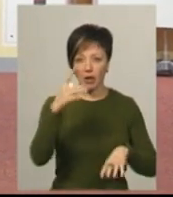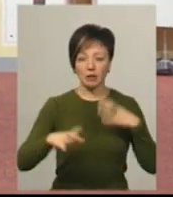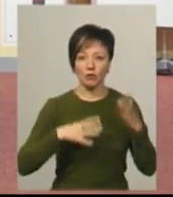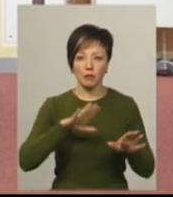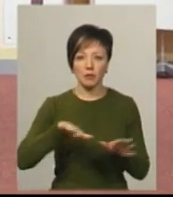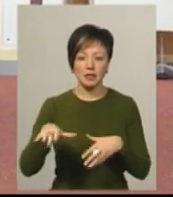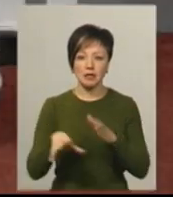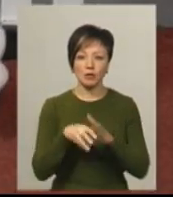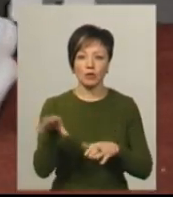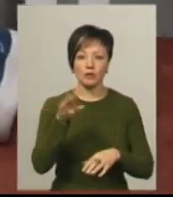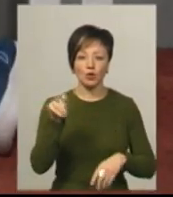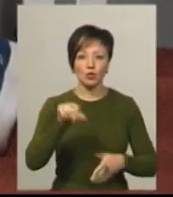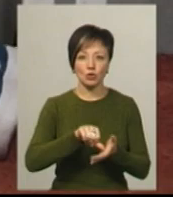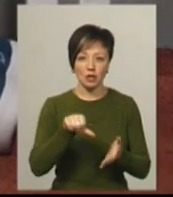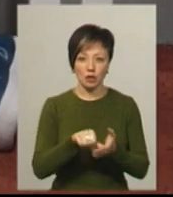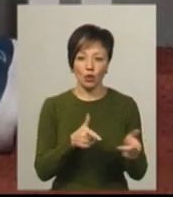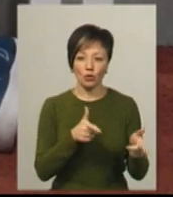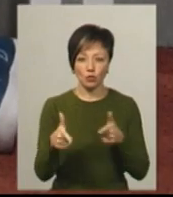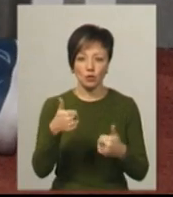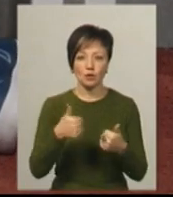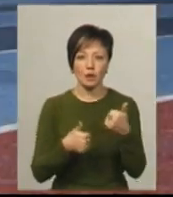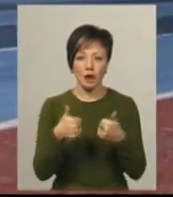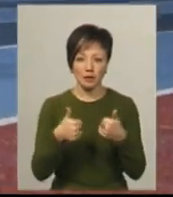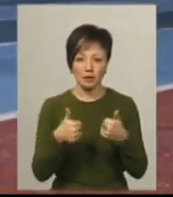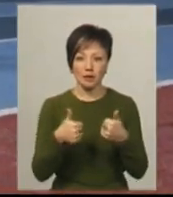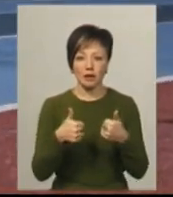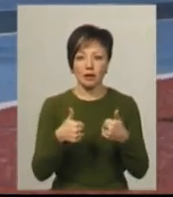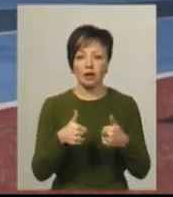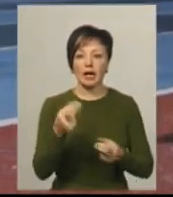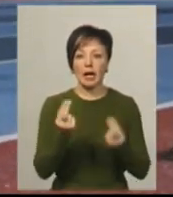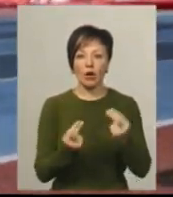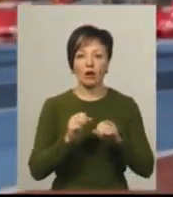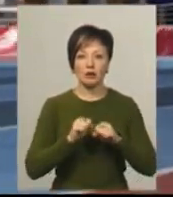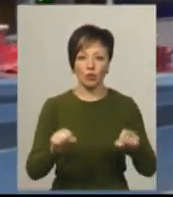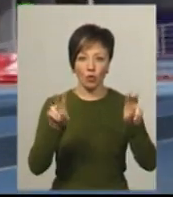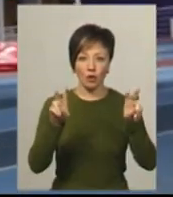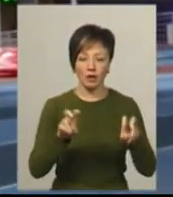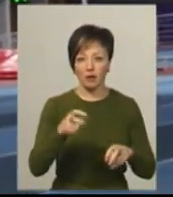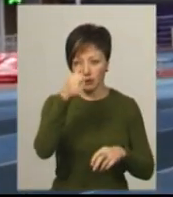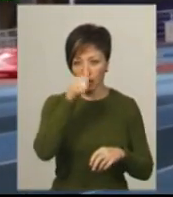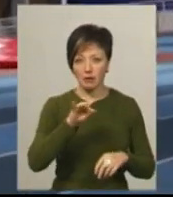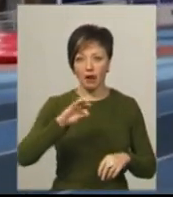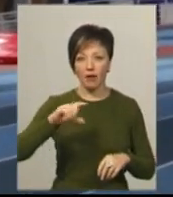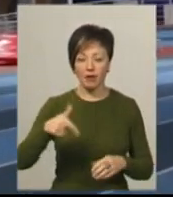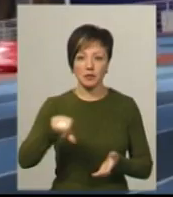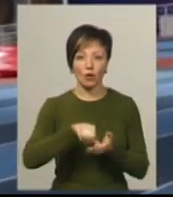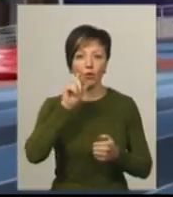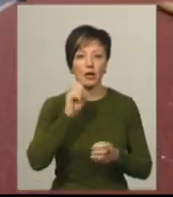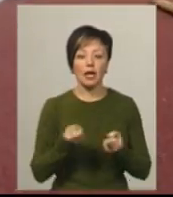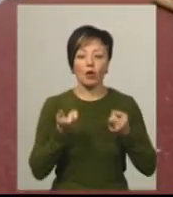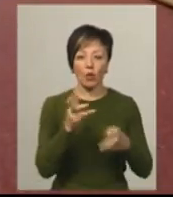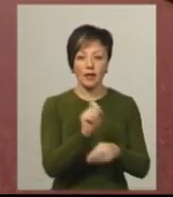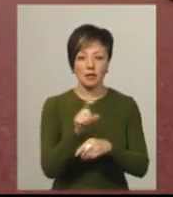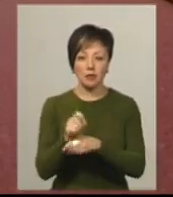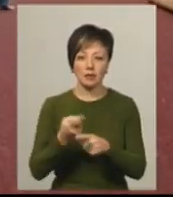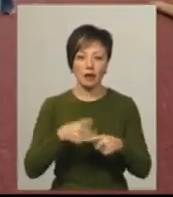після зборів усіх учасників збірної. Готується до змагань у Гагазі – ігор нескорених, що відбудуться у травні. Він представлятиме Україну у кількох дисциплінах –